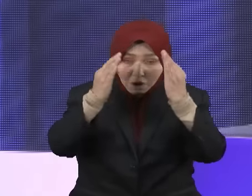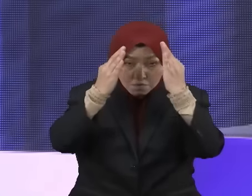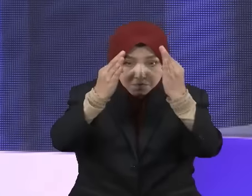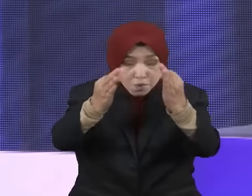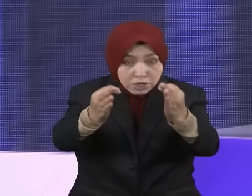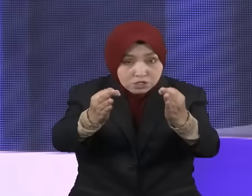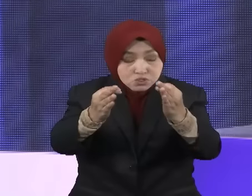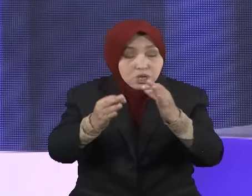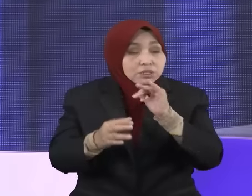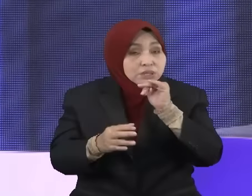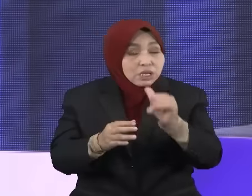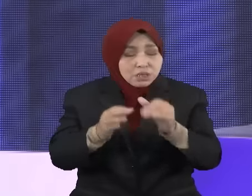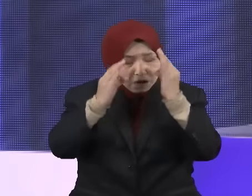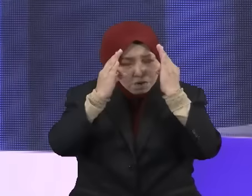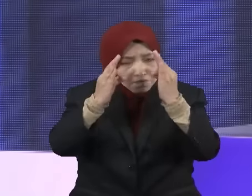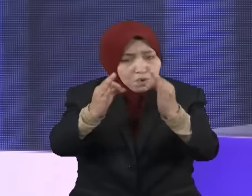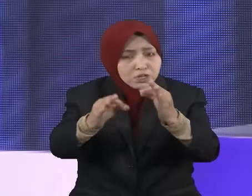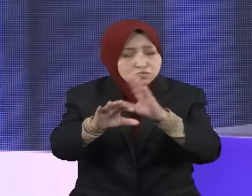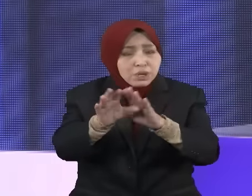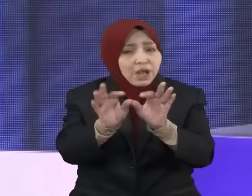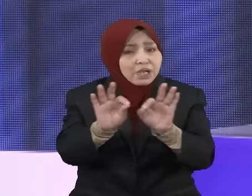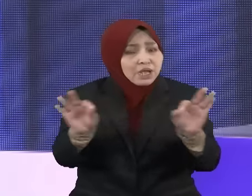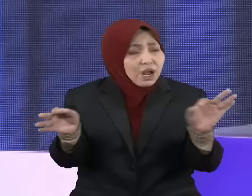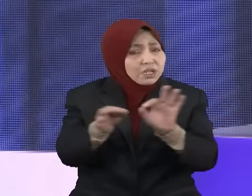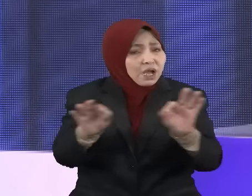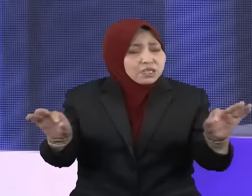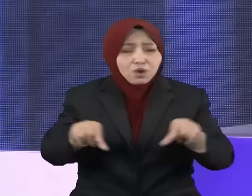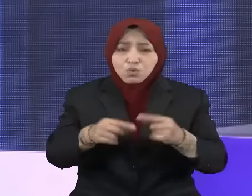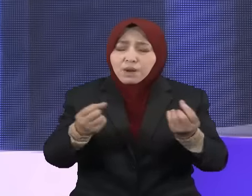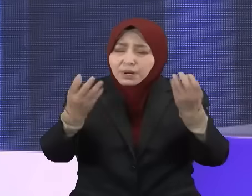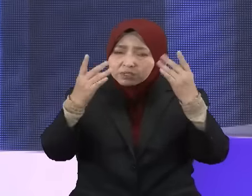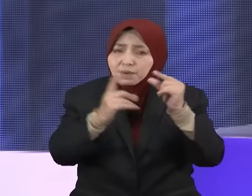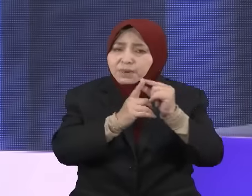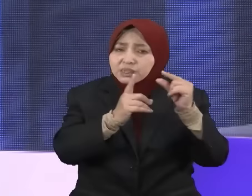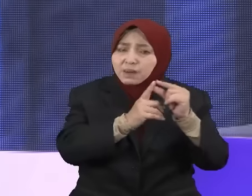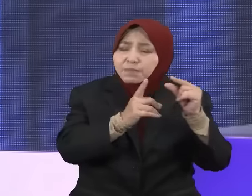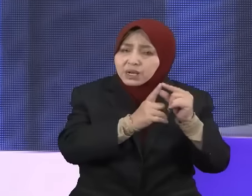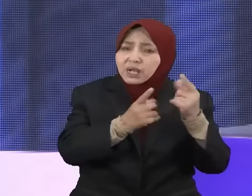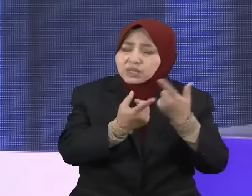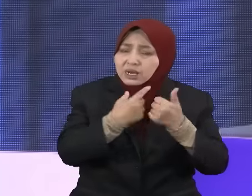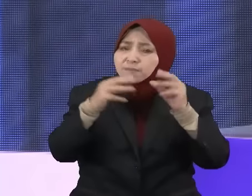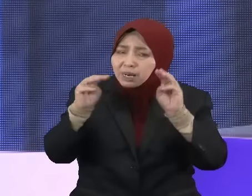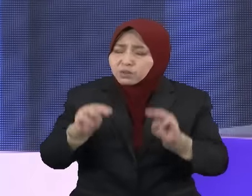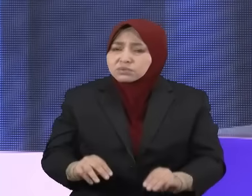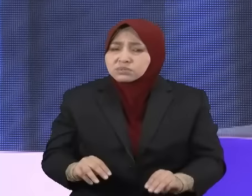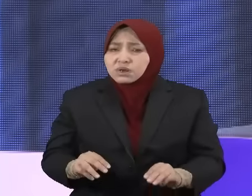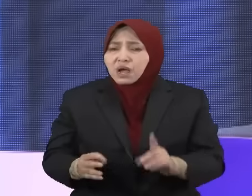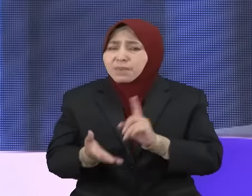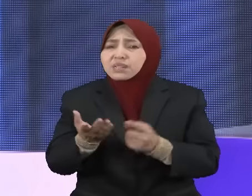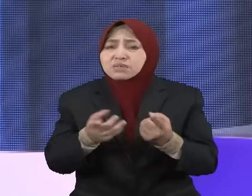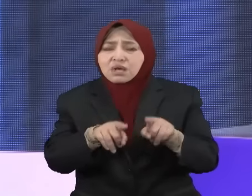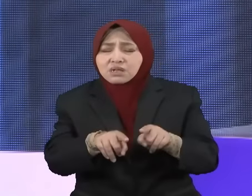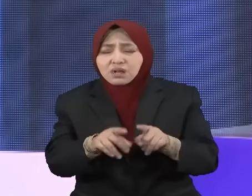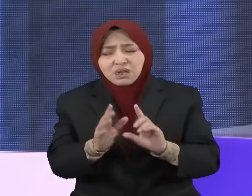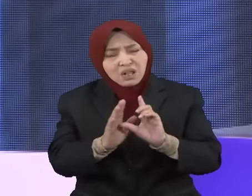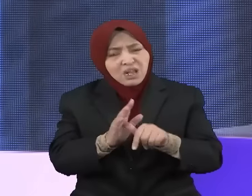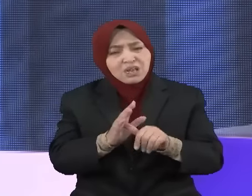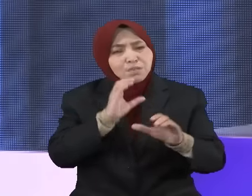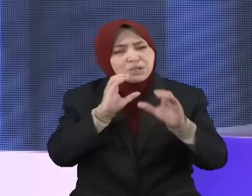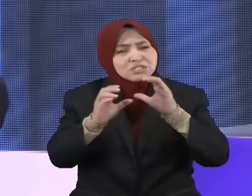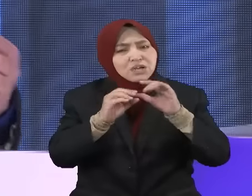tidak difokuskan kepada ayat-ayat Al-Quran yang banyaknya perkataan-perkataan daripada manusia, maka kesannya apa? Nanti dia akan